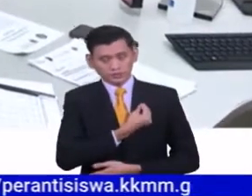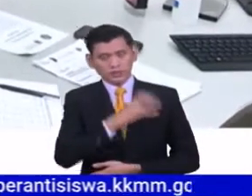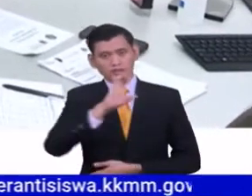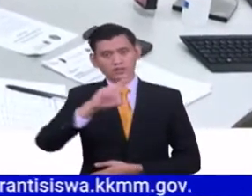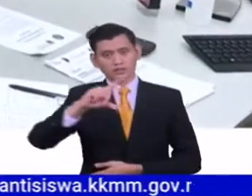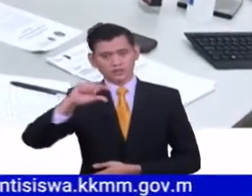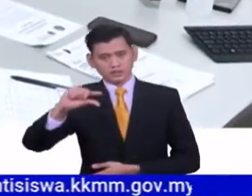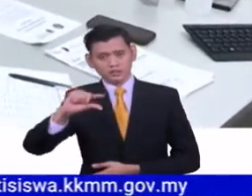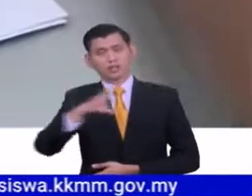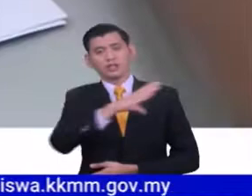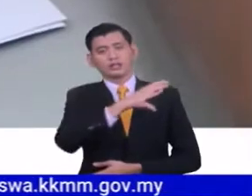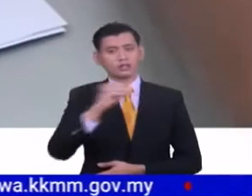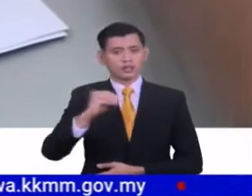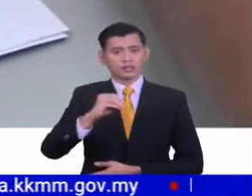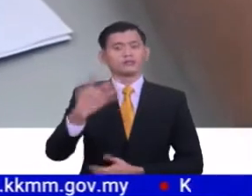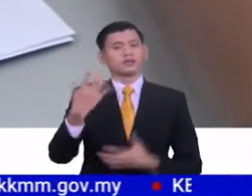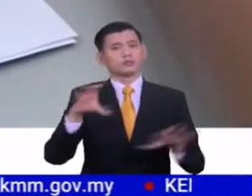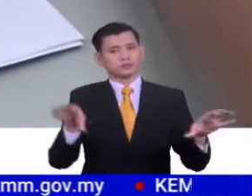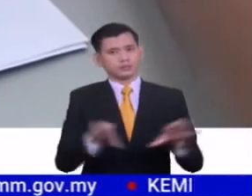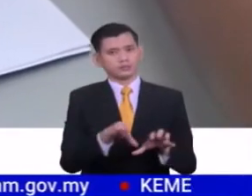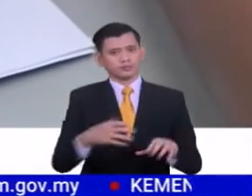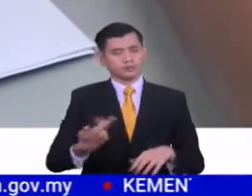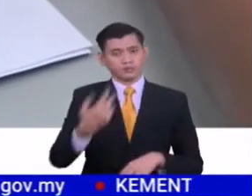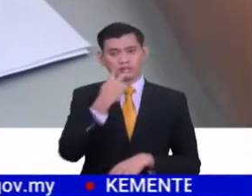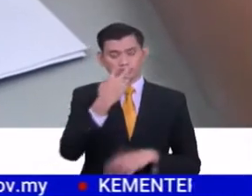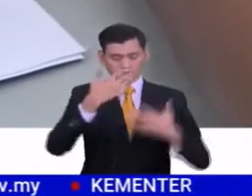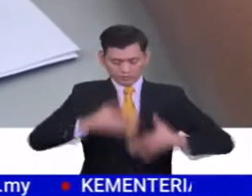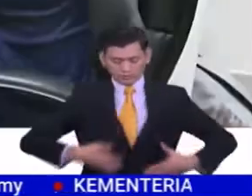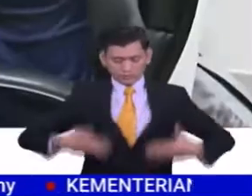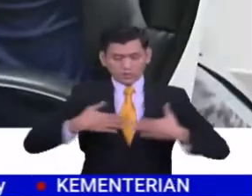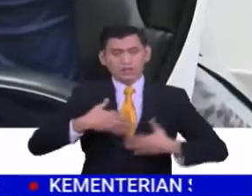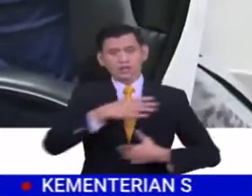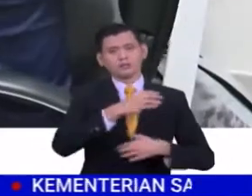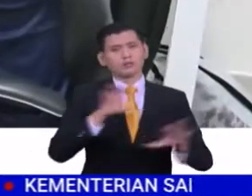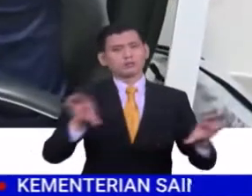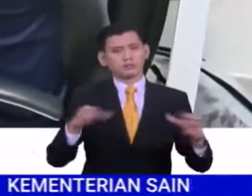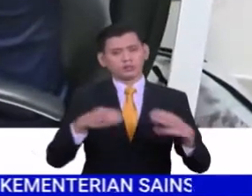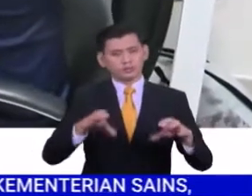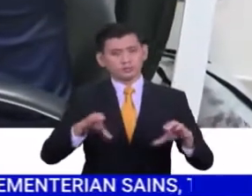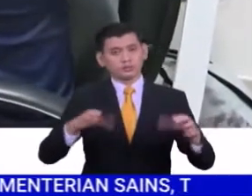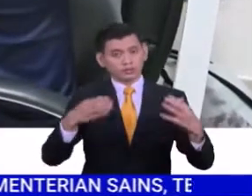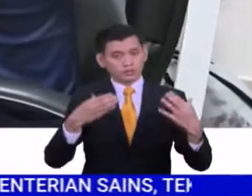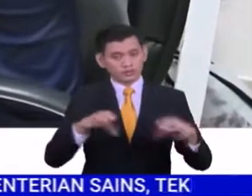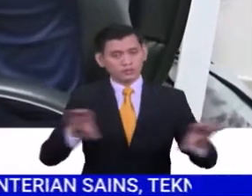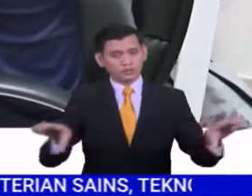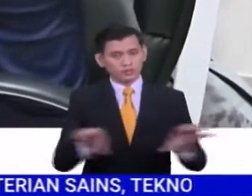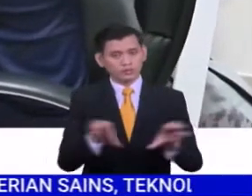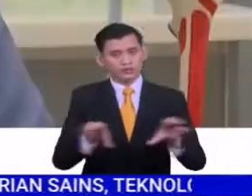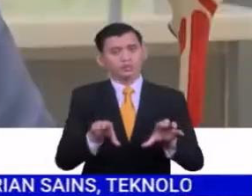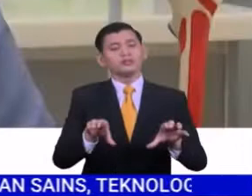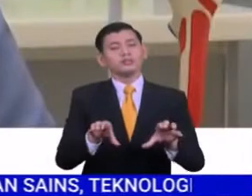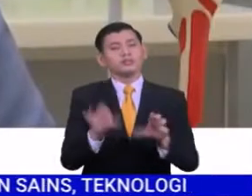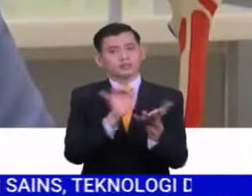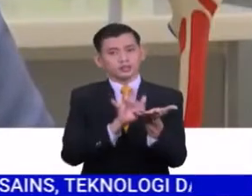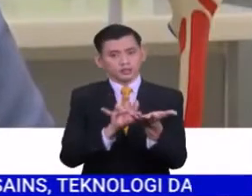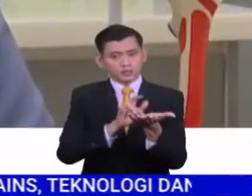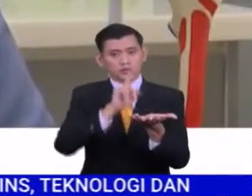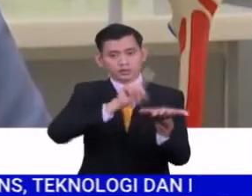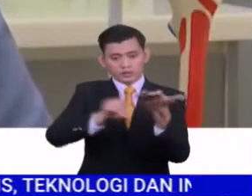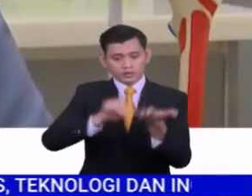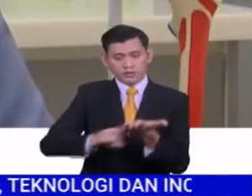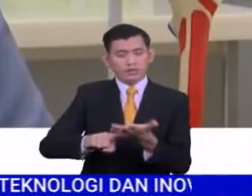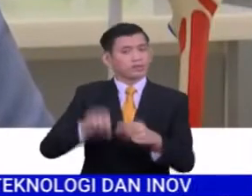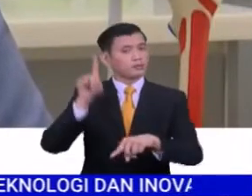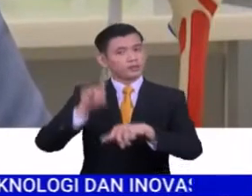X-ray, pemeriksaan darah. Selepas menjalani medical check-up ini, mereka tidak boleh terus aktif kepada